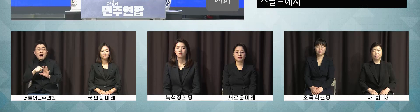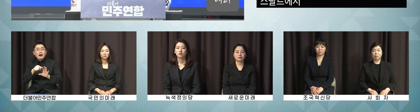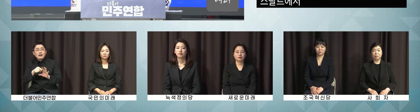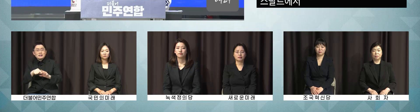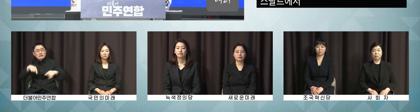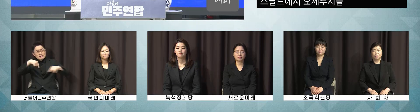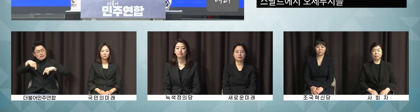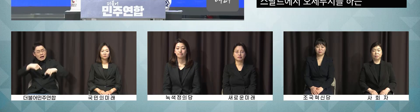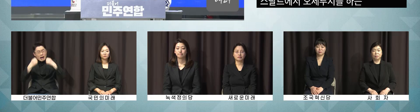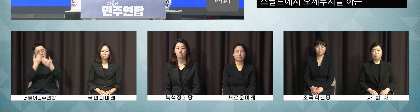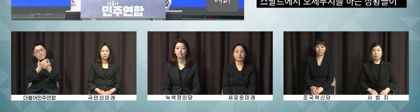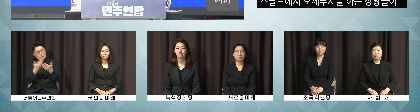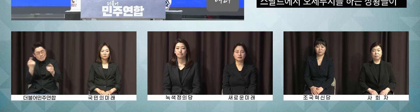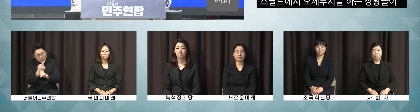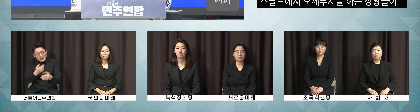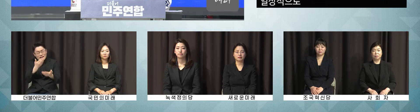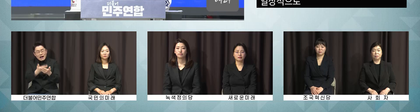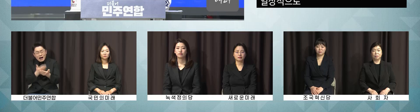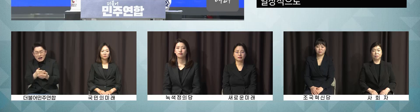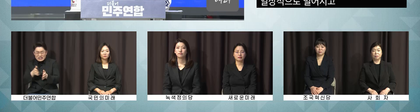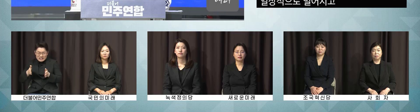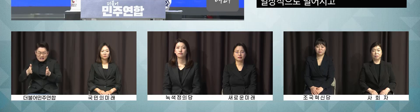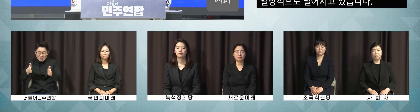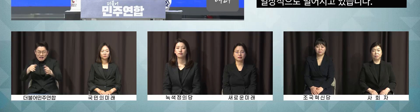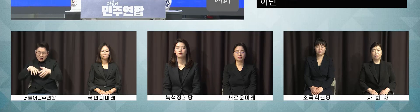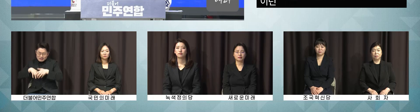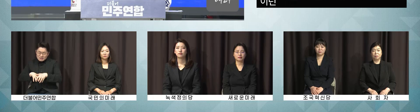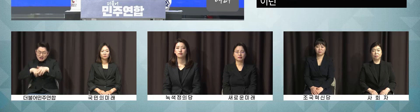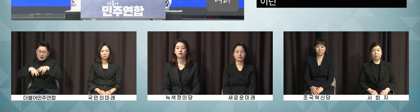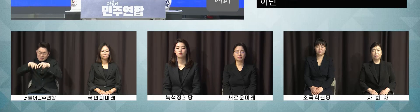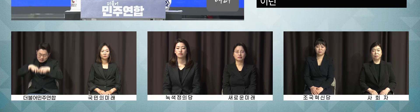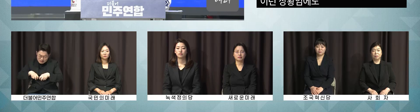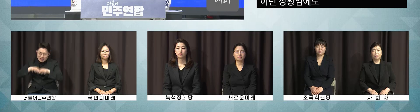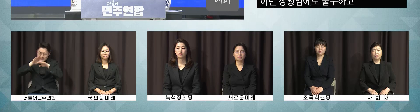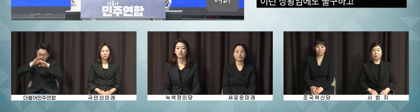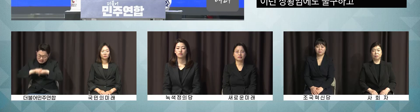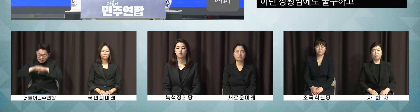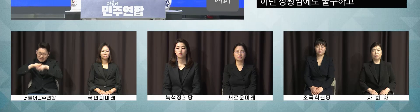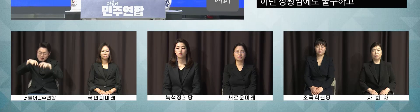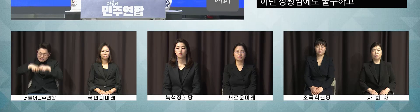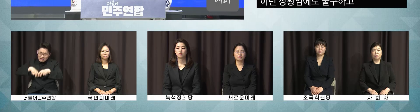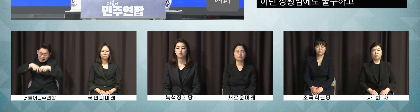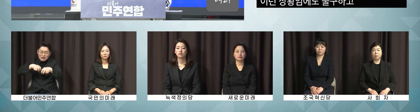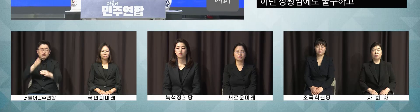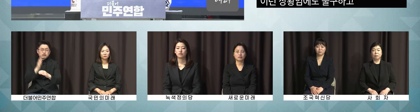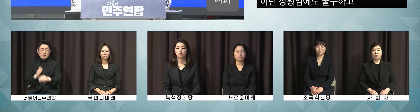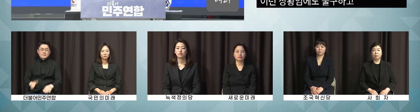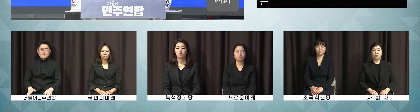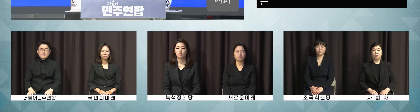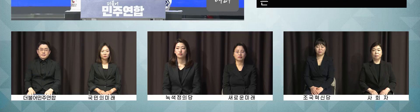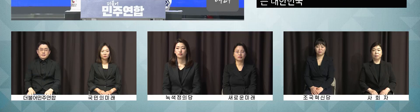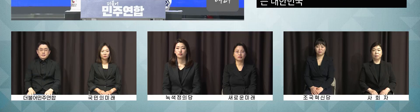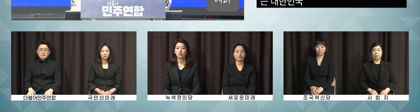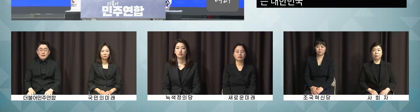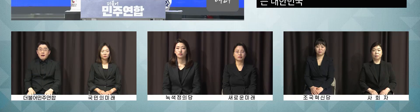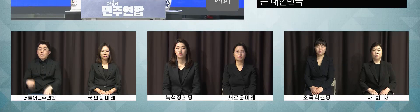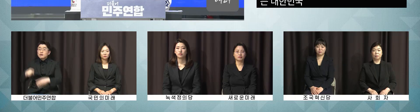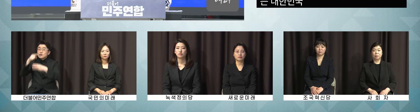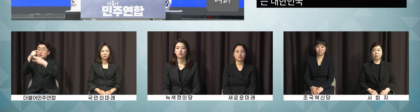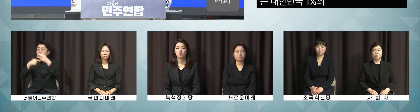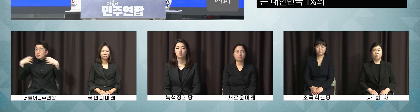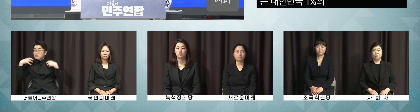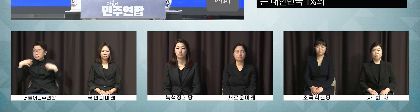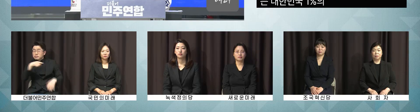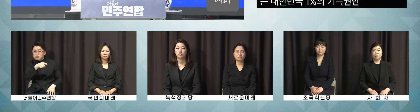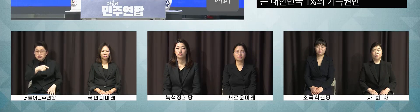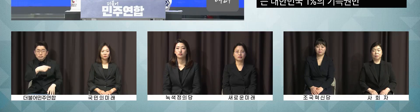상황들이 일상적으로 벌어지고 있습니다. 이런 상황임에도 불구하고 국민의 미래는 대한민국 1%의 기득권만을